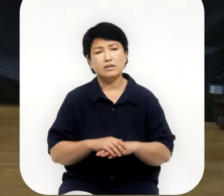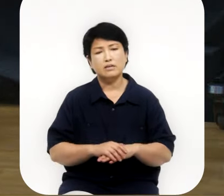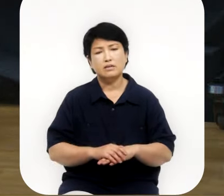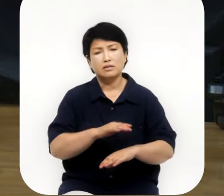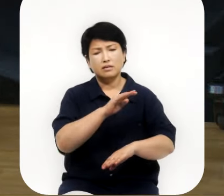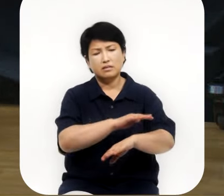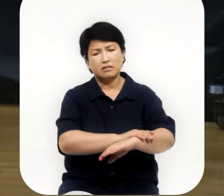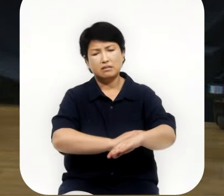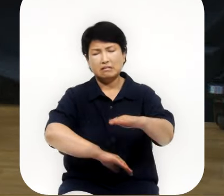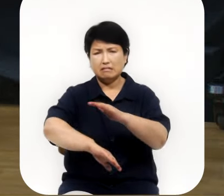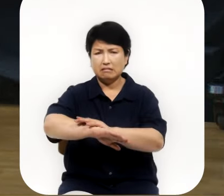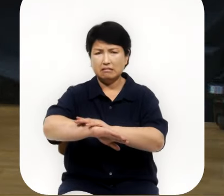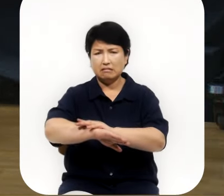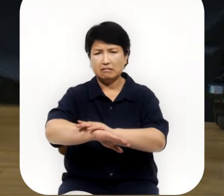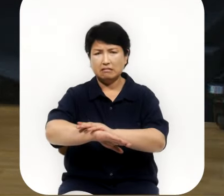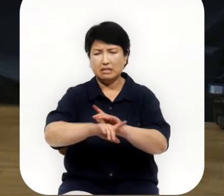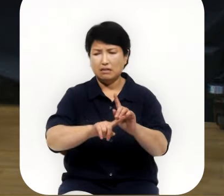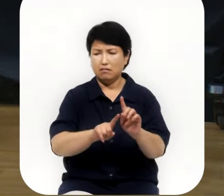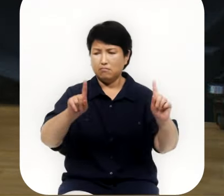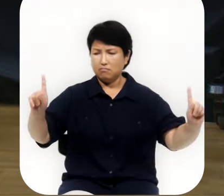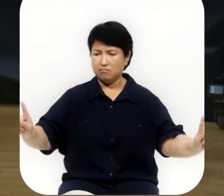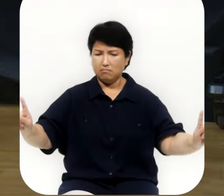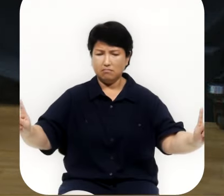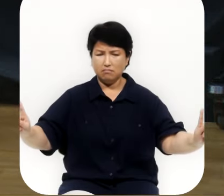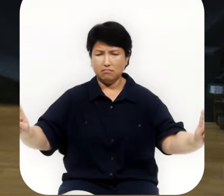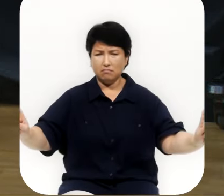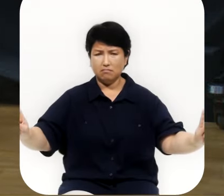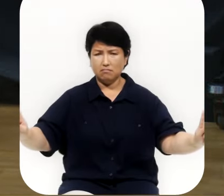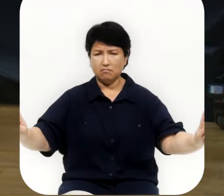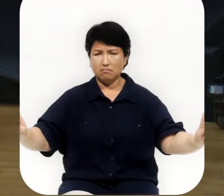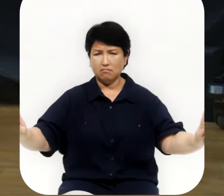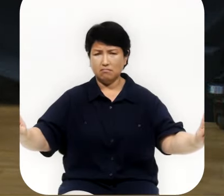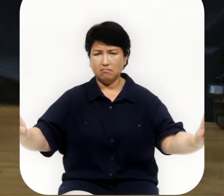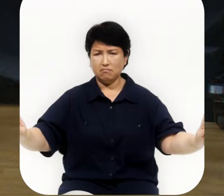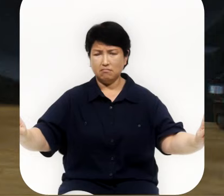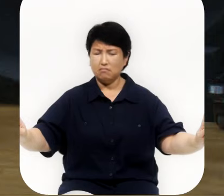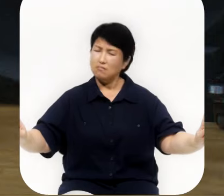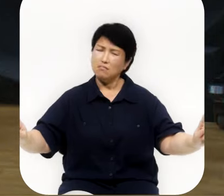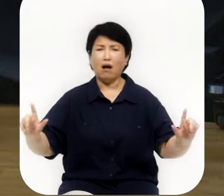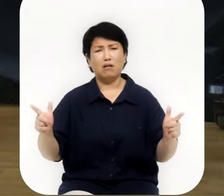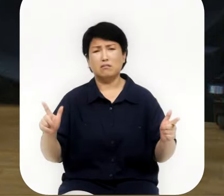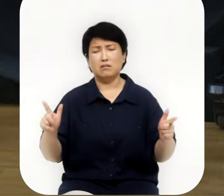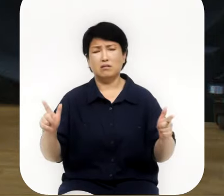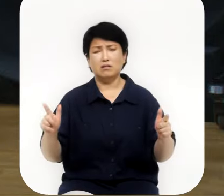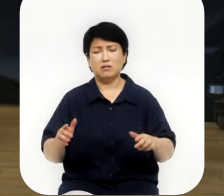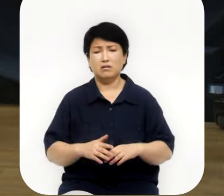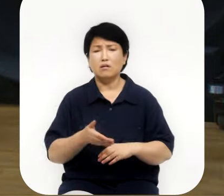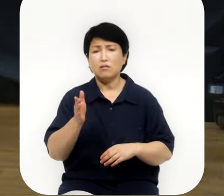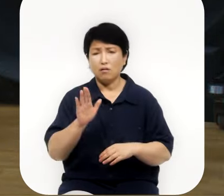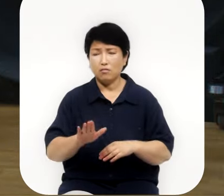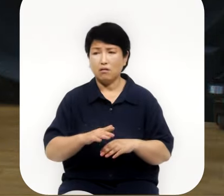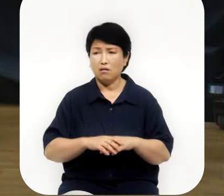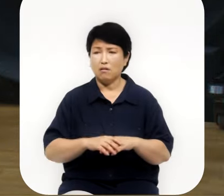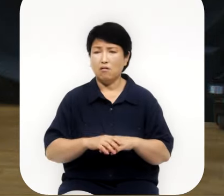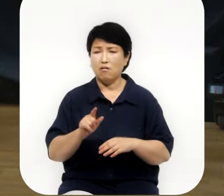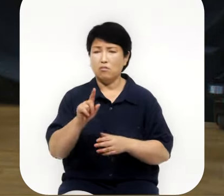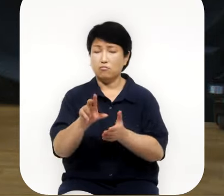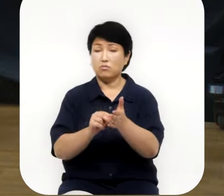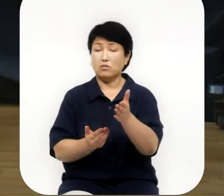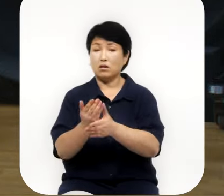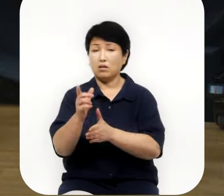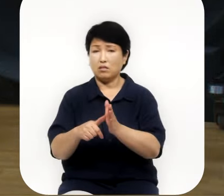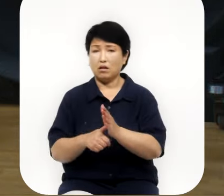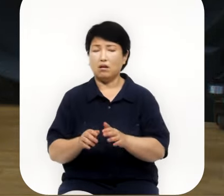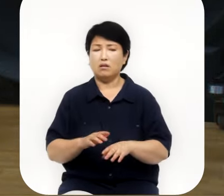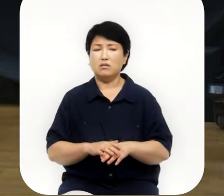그 양극단에 치우치지 않는 않고 싶은데 뭔가 구체적인